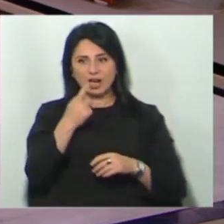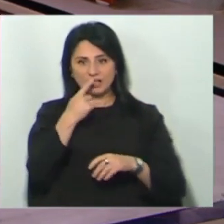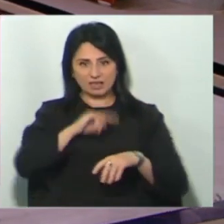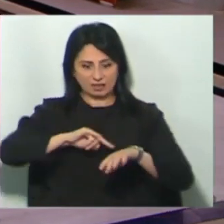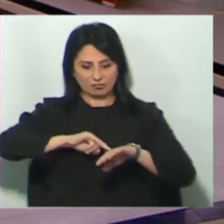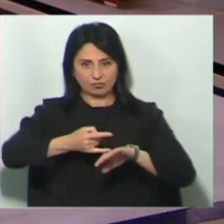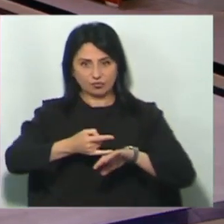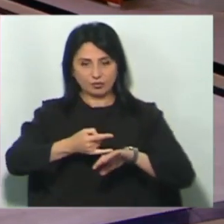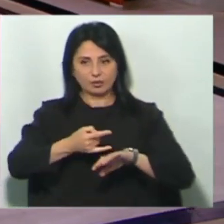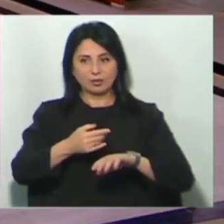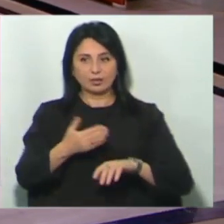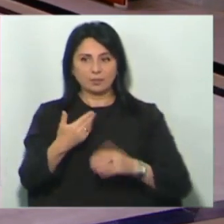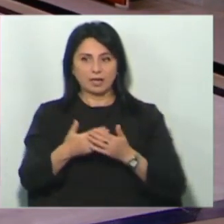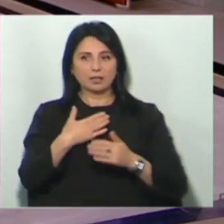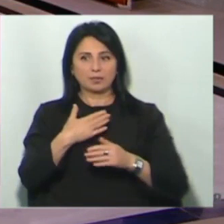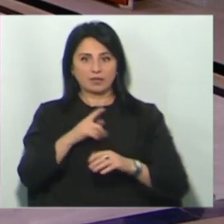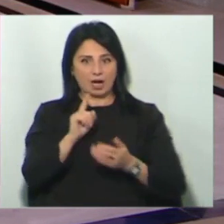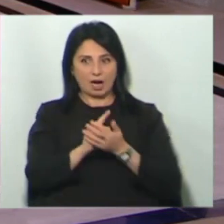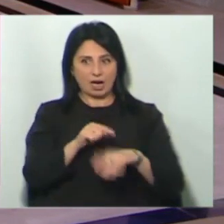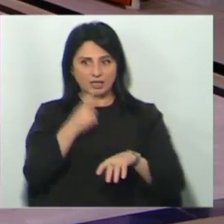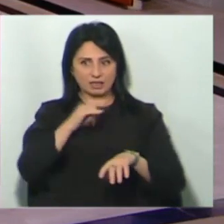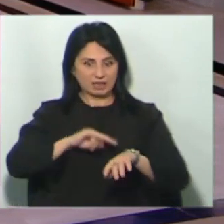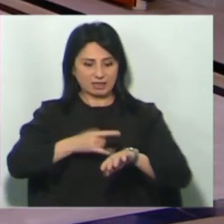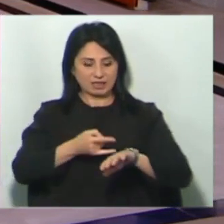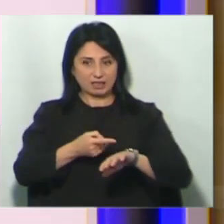gamitit-l dacă ani. Magalitate me.